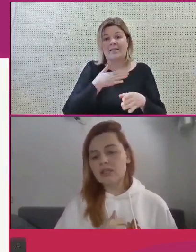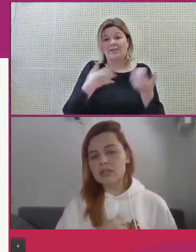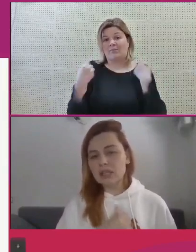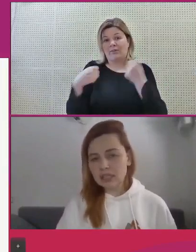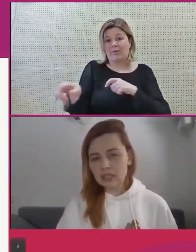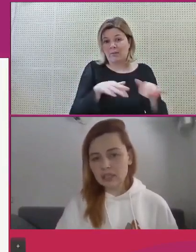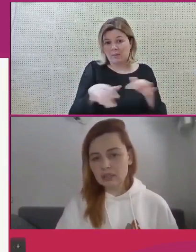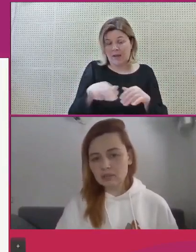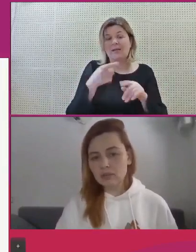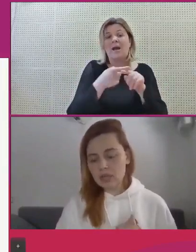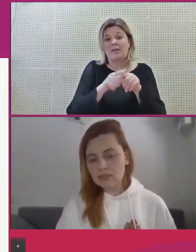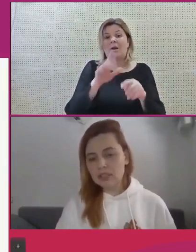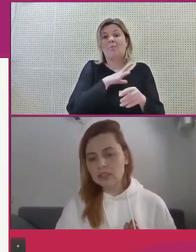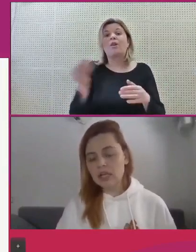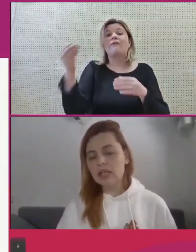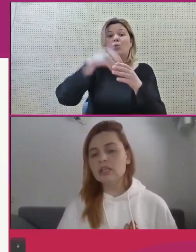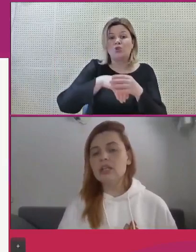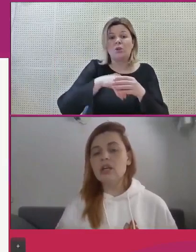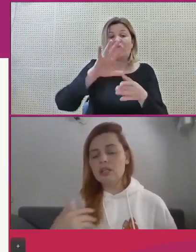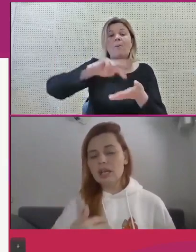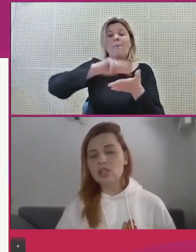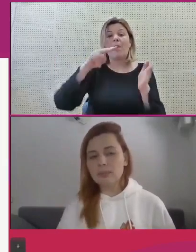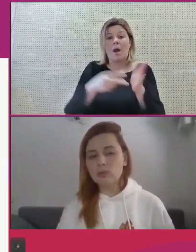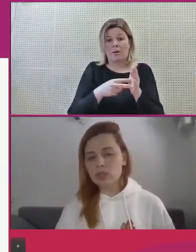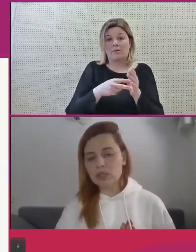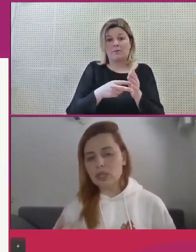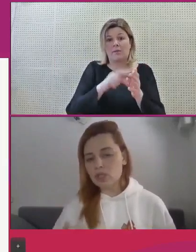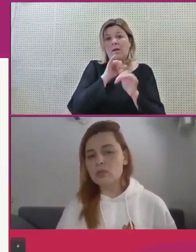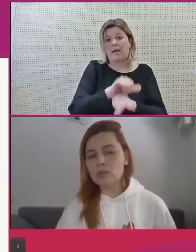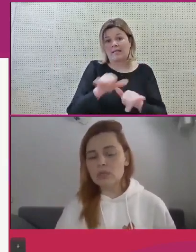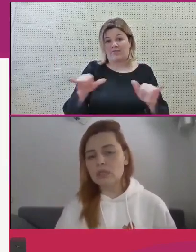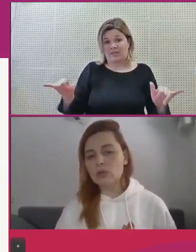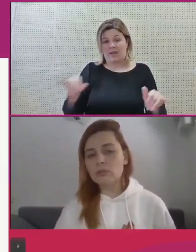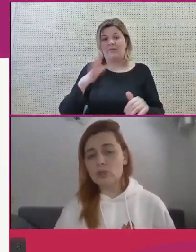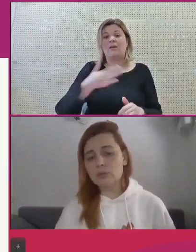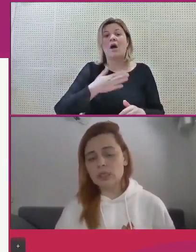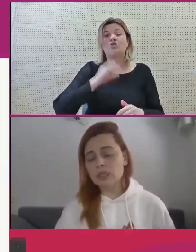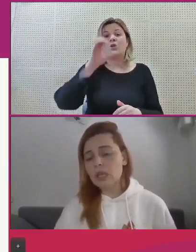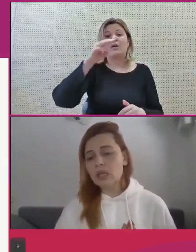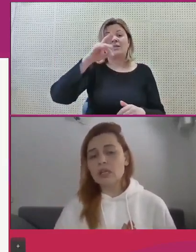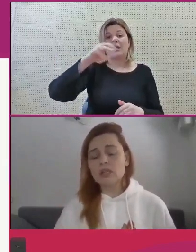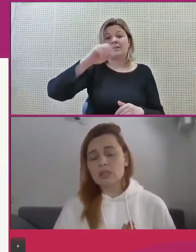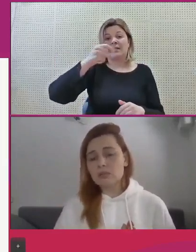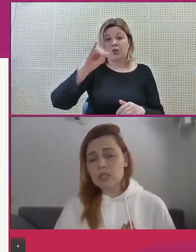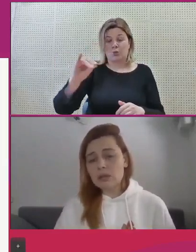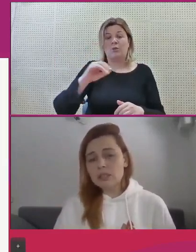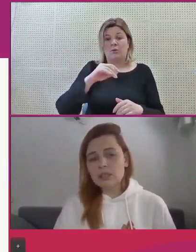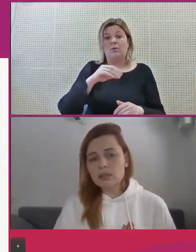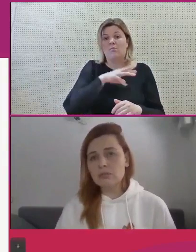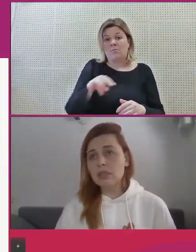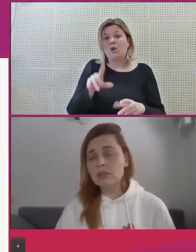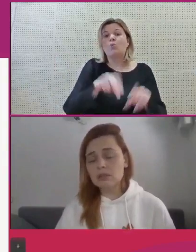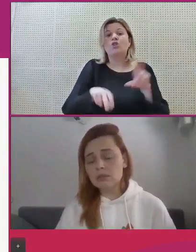планах стратегии развития, да, и... Дальше были учтены наши ресурсы, на которых мы можем делать. На